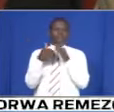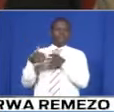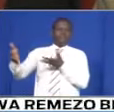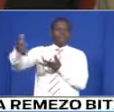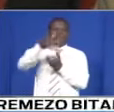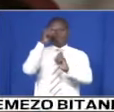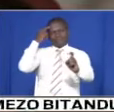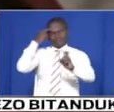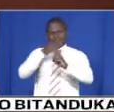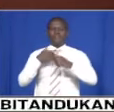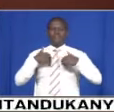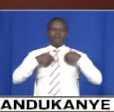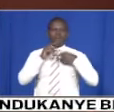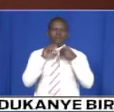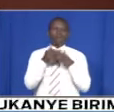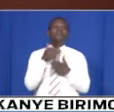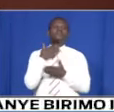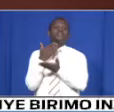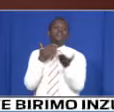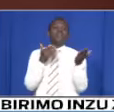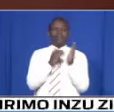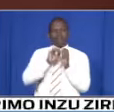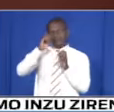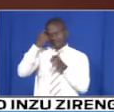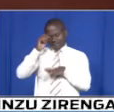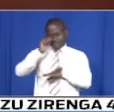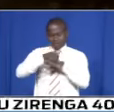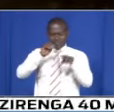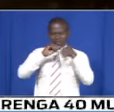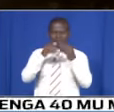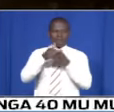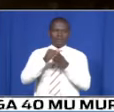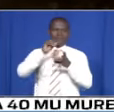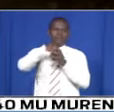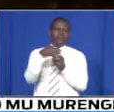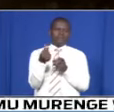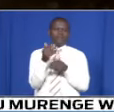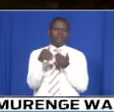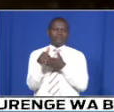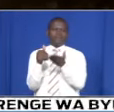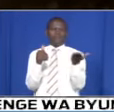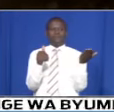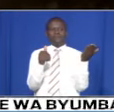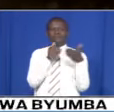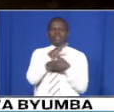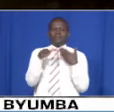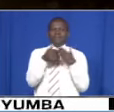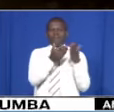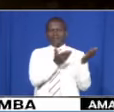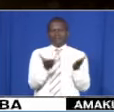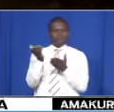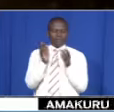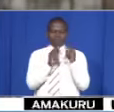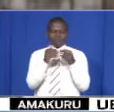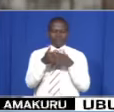hakurikijwe ubushake n'ubushobozi bwa buri muntu kandi na leta ikagira umusanzu itangira washyizemo amafaranga iki kigega kizakira amafaranga y'abasanzwe